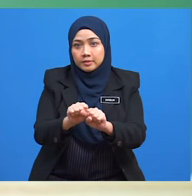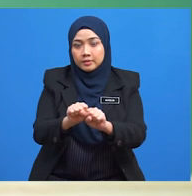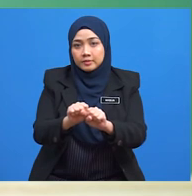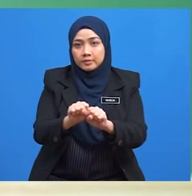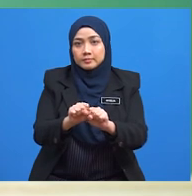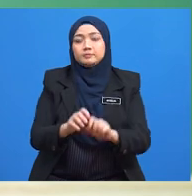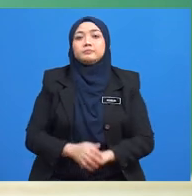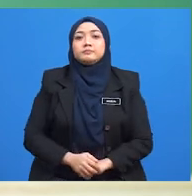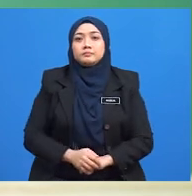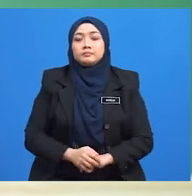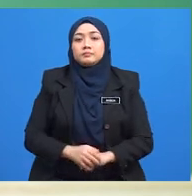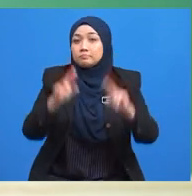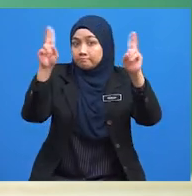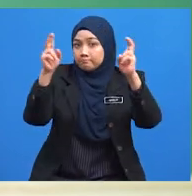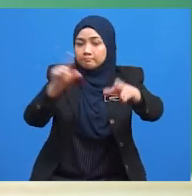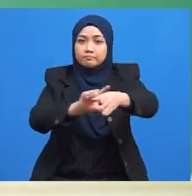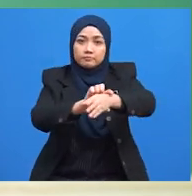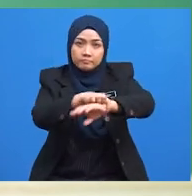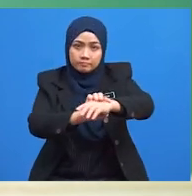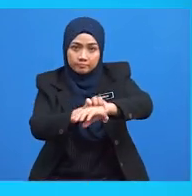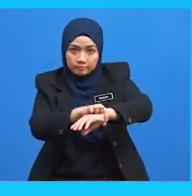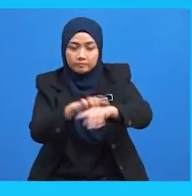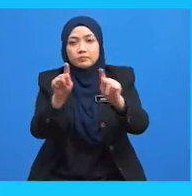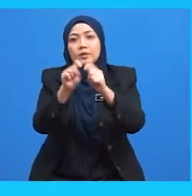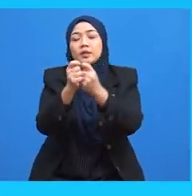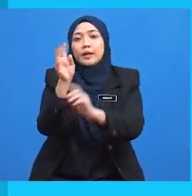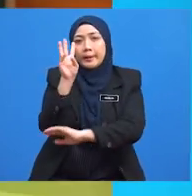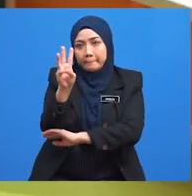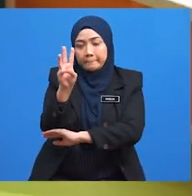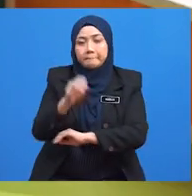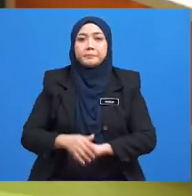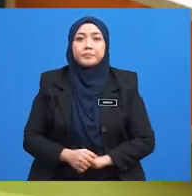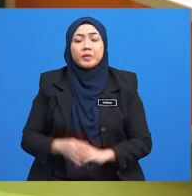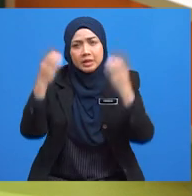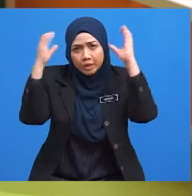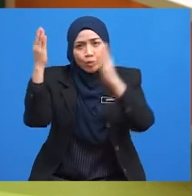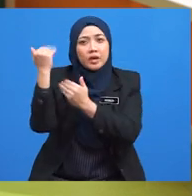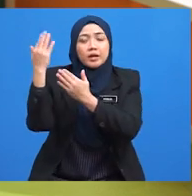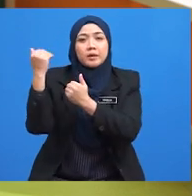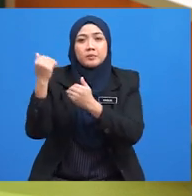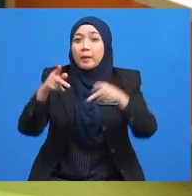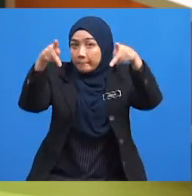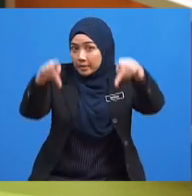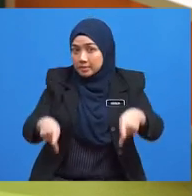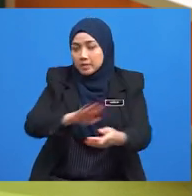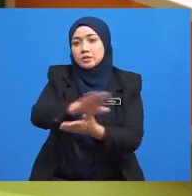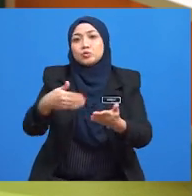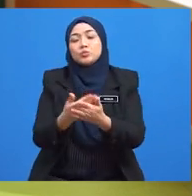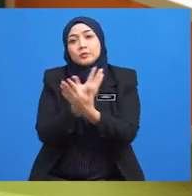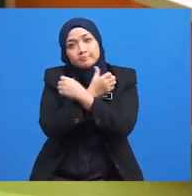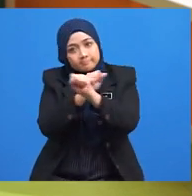semester 3 subjek geografi tingkatan 6. Cikgu berharap pelajar sudah bersedia untuk